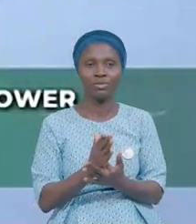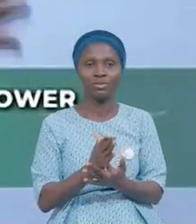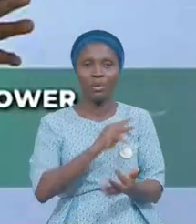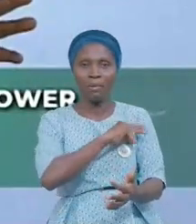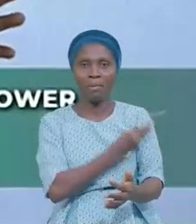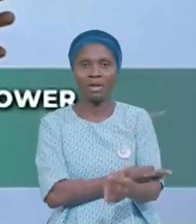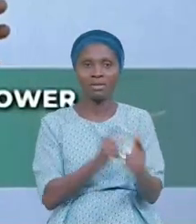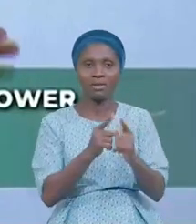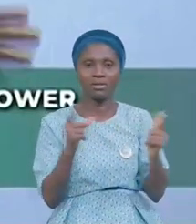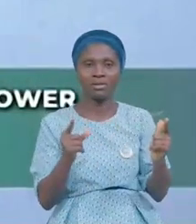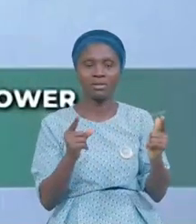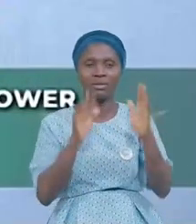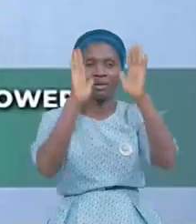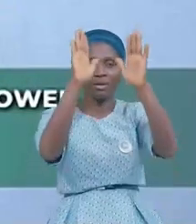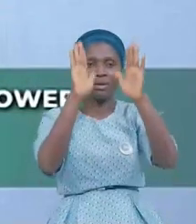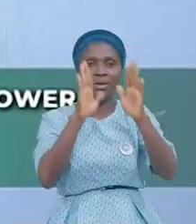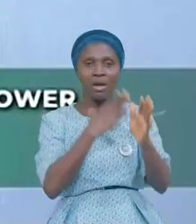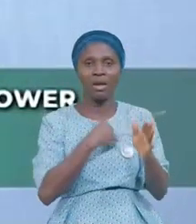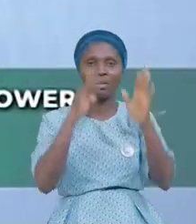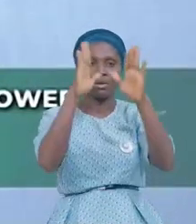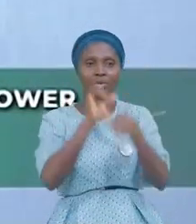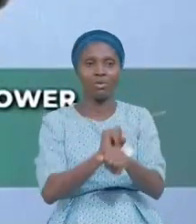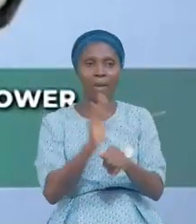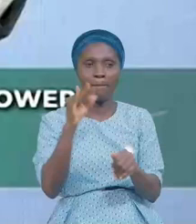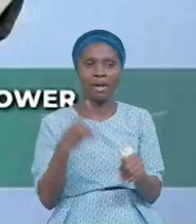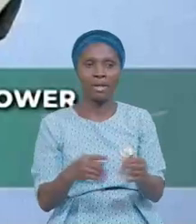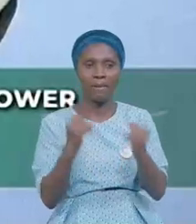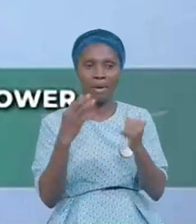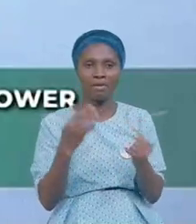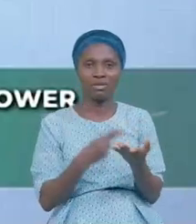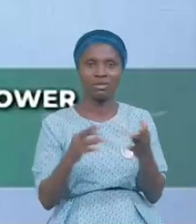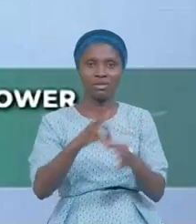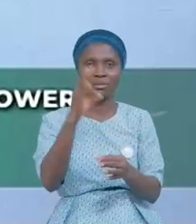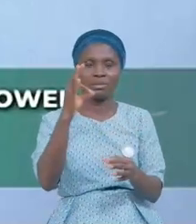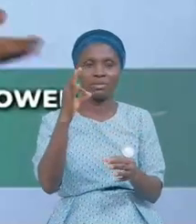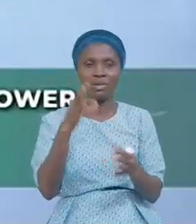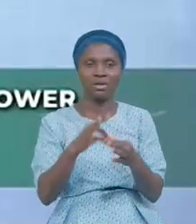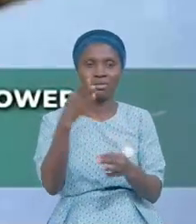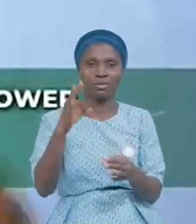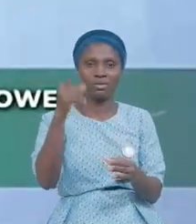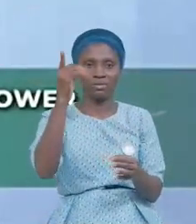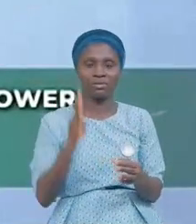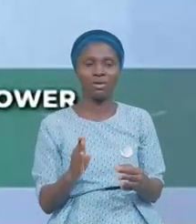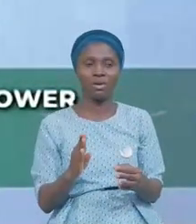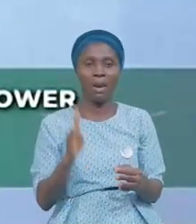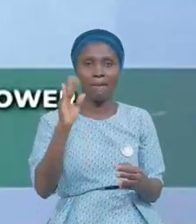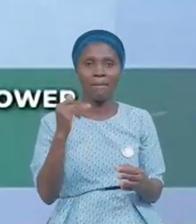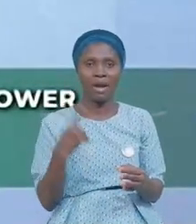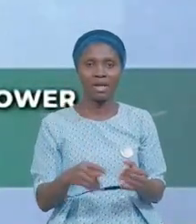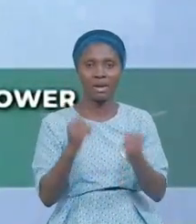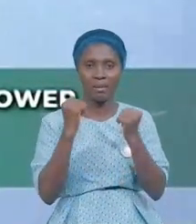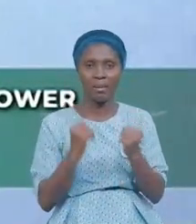Par la puissance des miracles et des prodiges, par la puissance de l'Esprit de Dieu, par la puissance de l'Esprit de